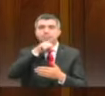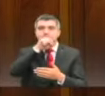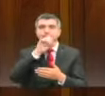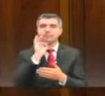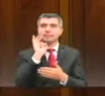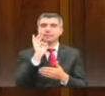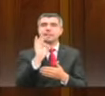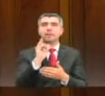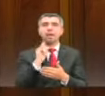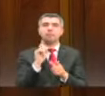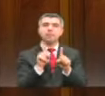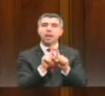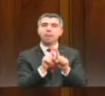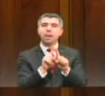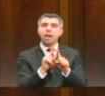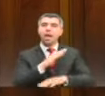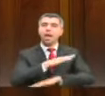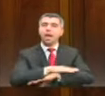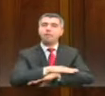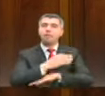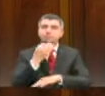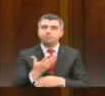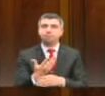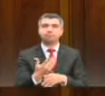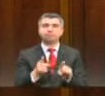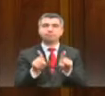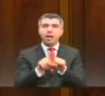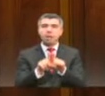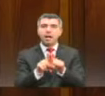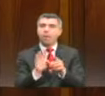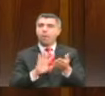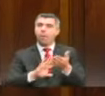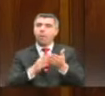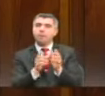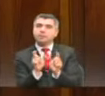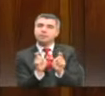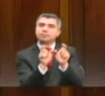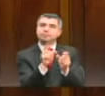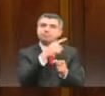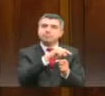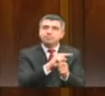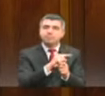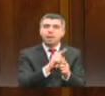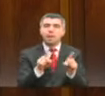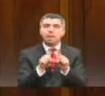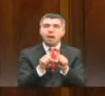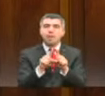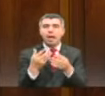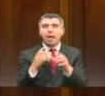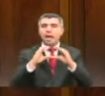بثوابته الدينية وفق منهجية الوسطية والاعتدال وقيم التعايش